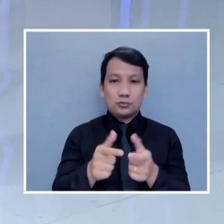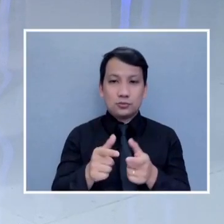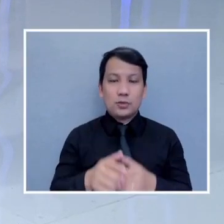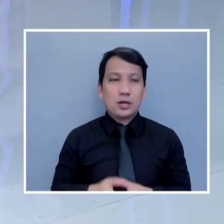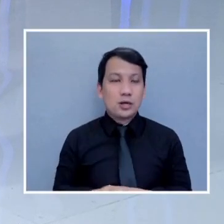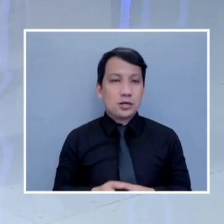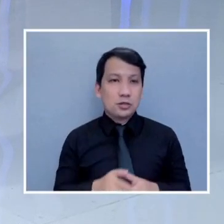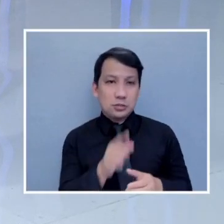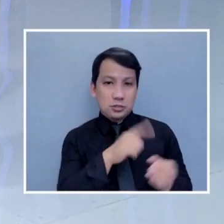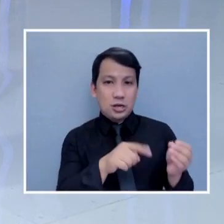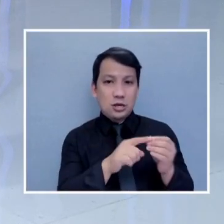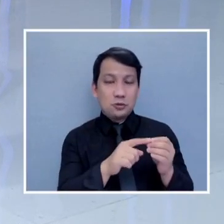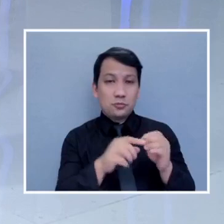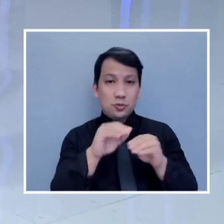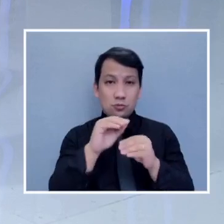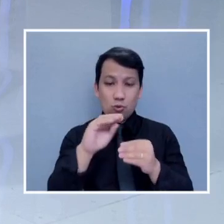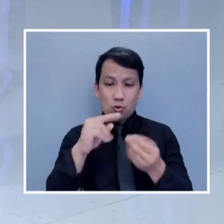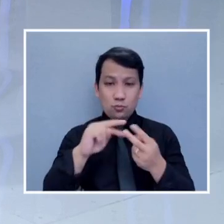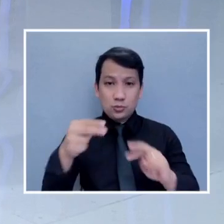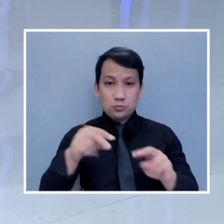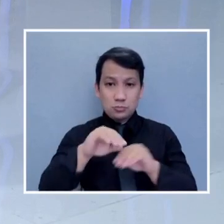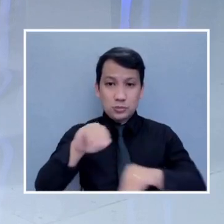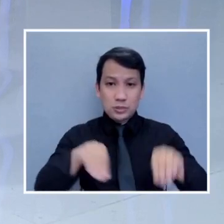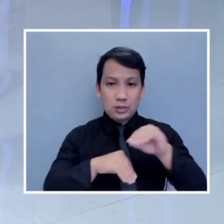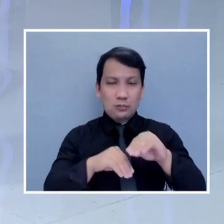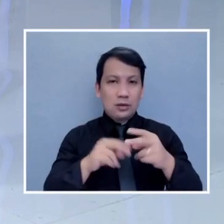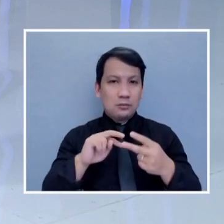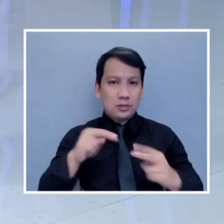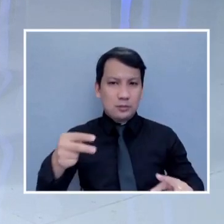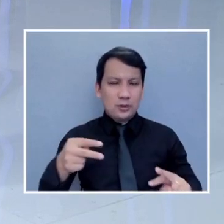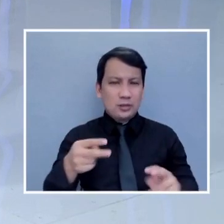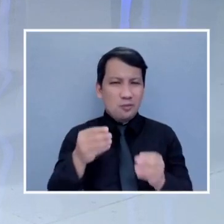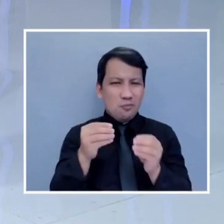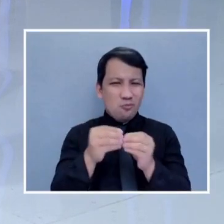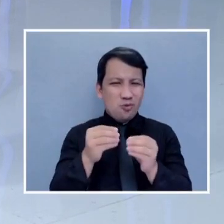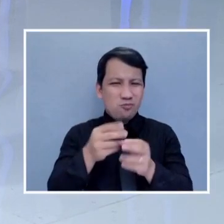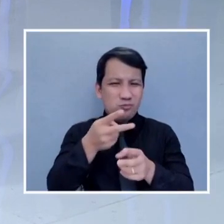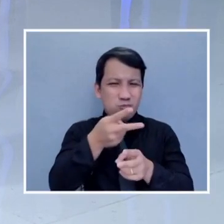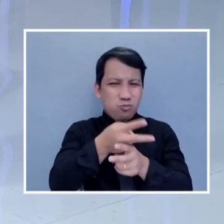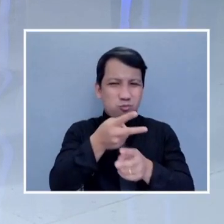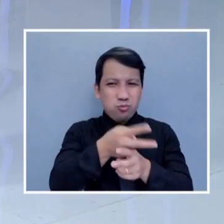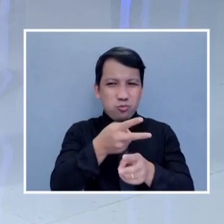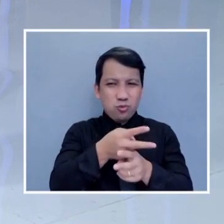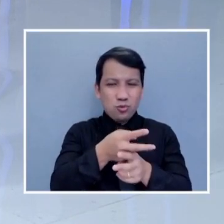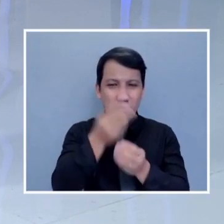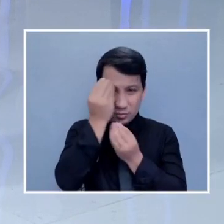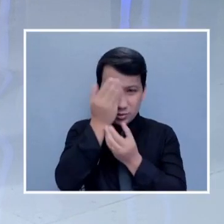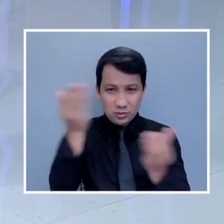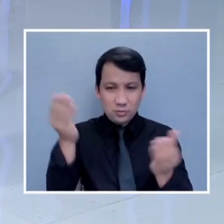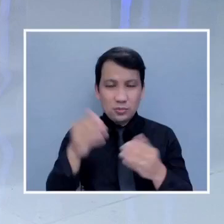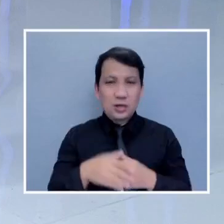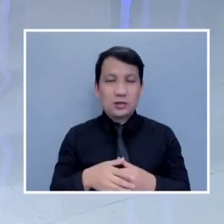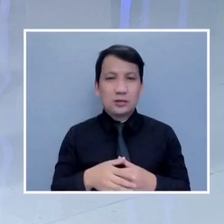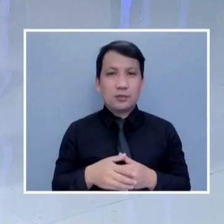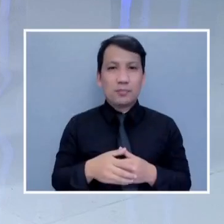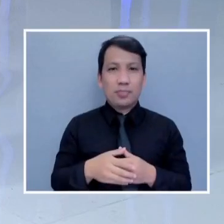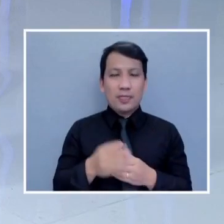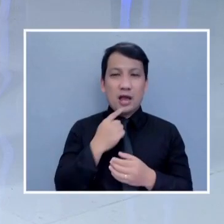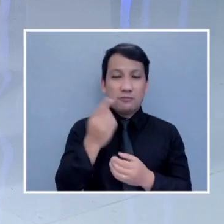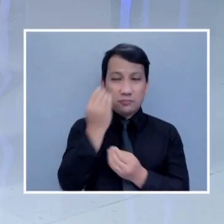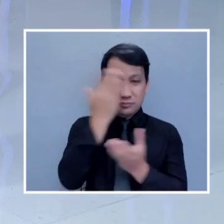ng subvariants ng Omicron, matinding pag-iingat pa rin ang payo ng mga eksperto.